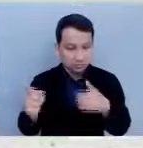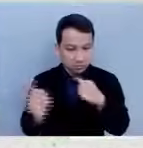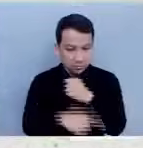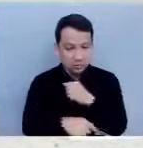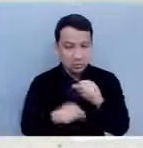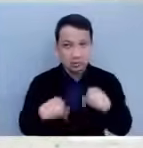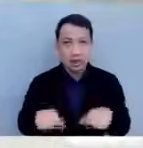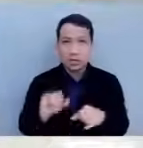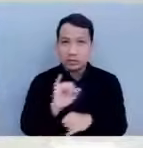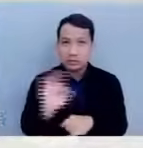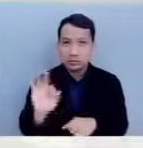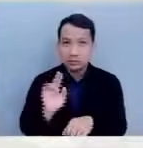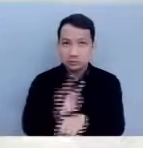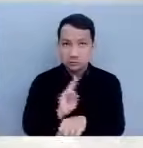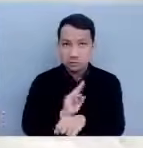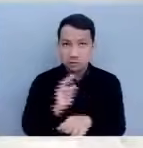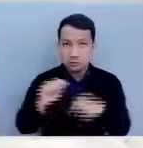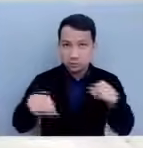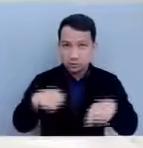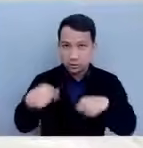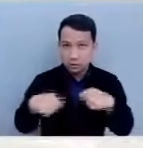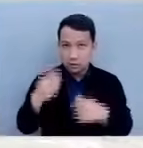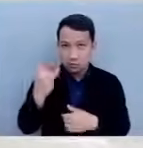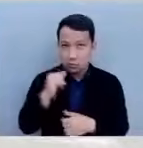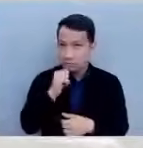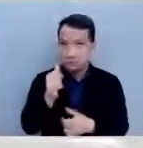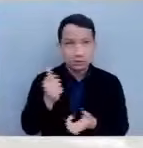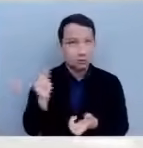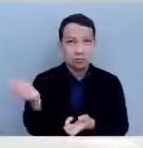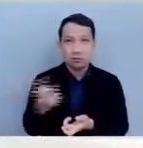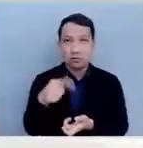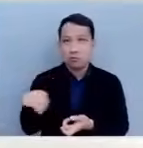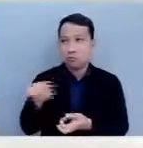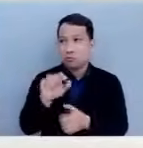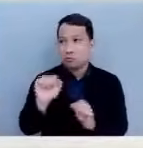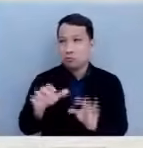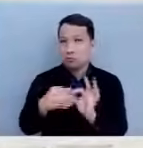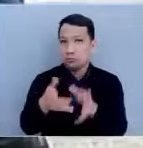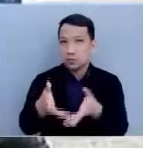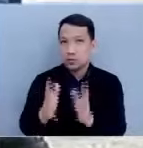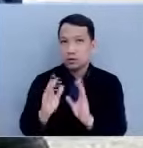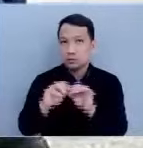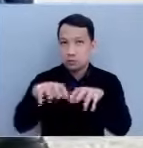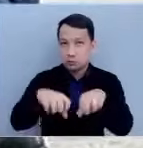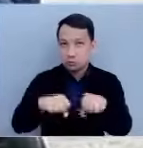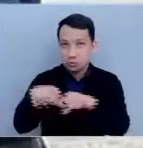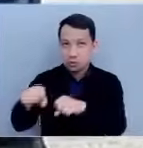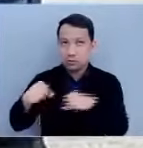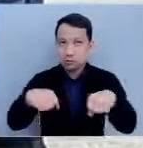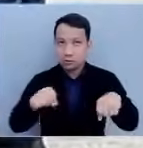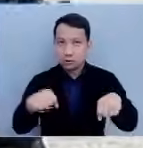case gumamit din sila ng bike lane. Kasi syempre, hindi naman pwedeng mga motorcycle rider lang kumbaga